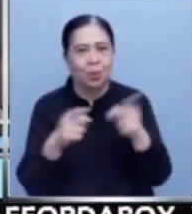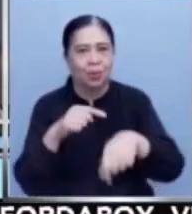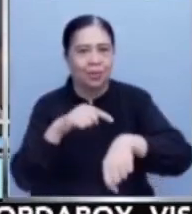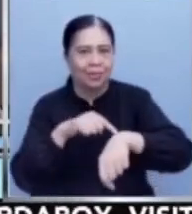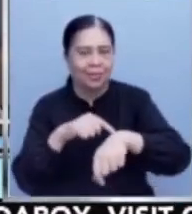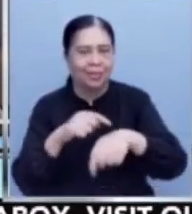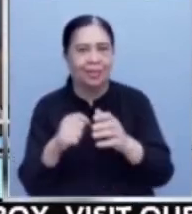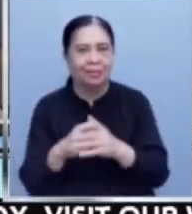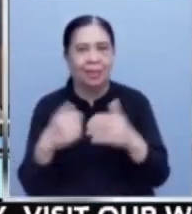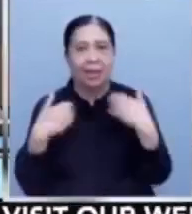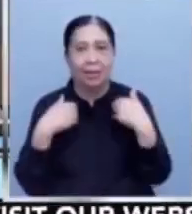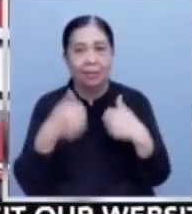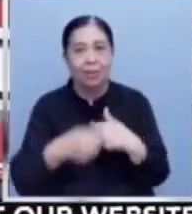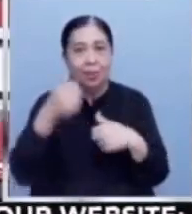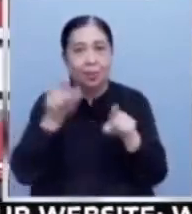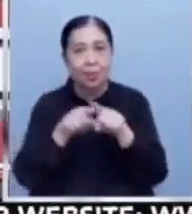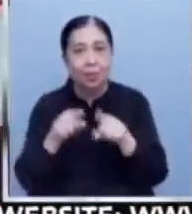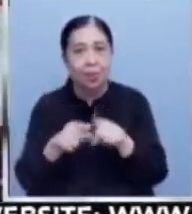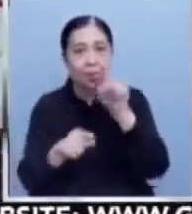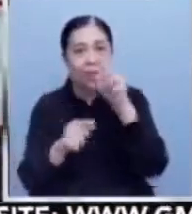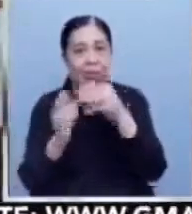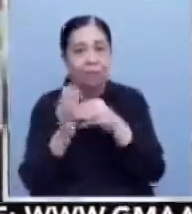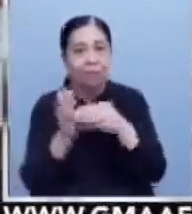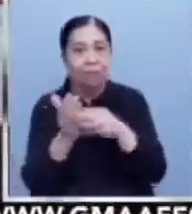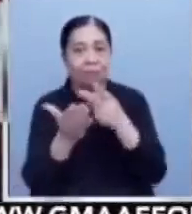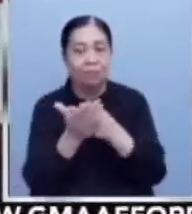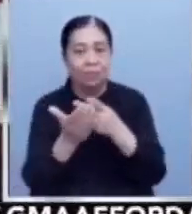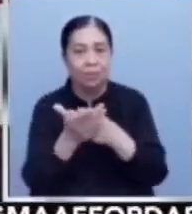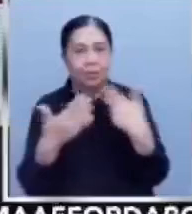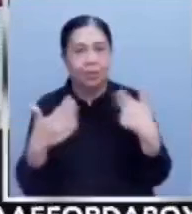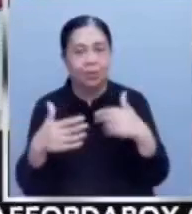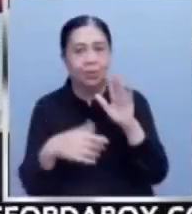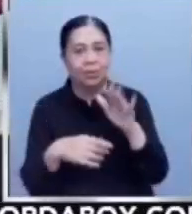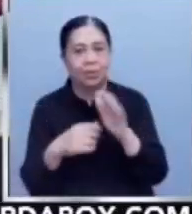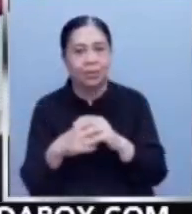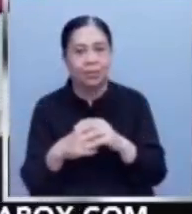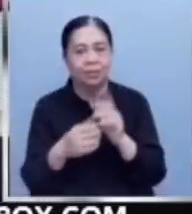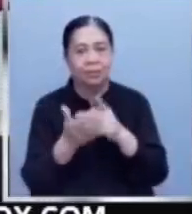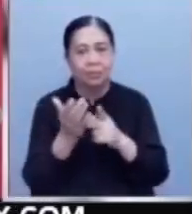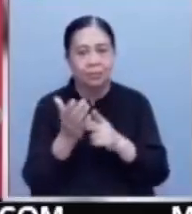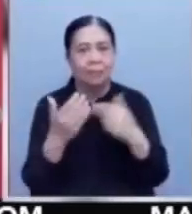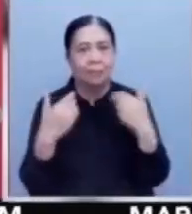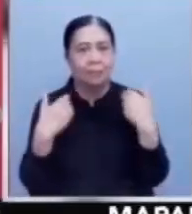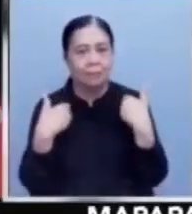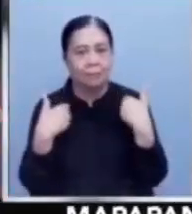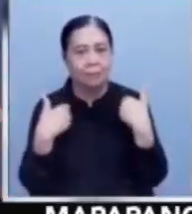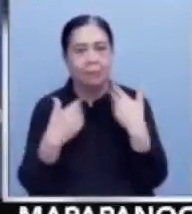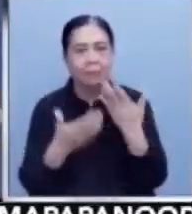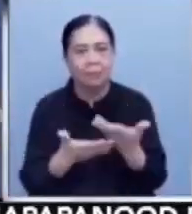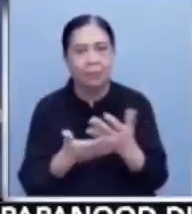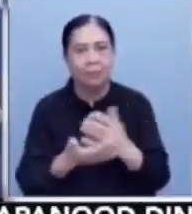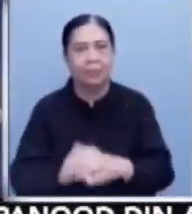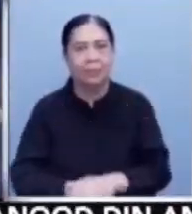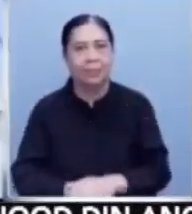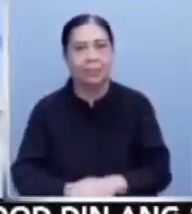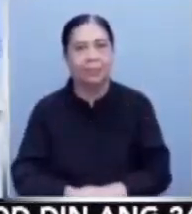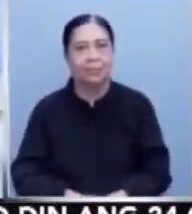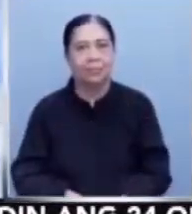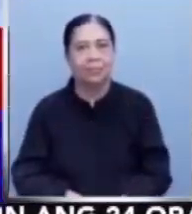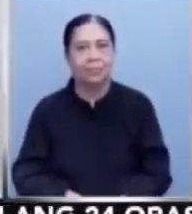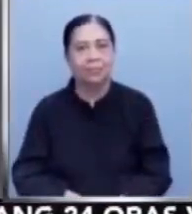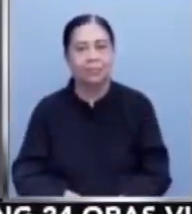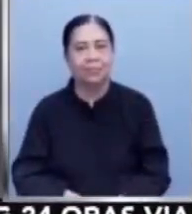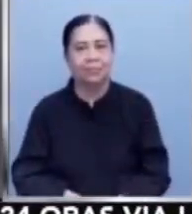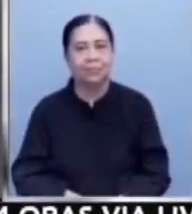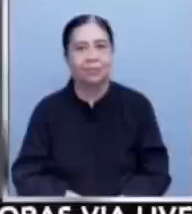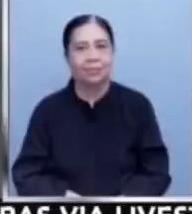may nanalo rin ng 1 million peso jackpot sa kanilang segment na May Paki Sayo kanina.